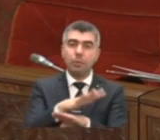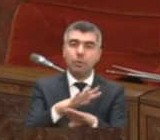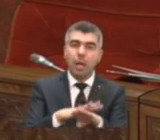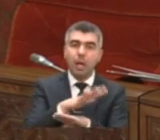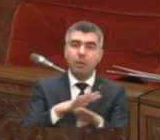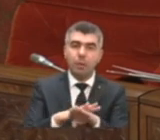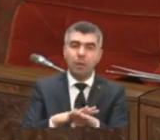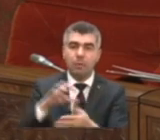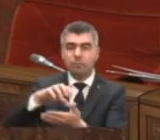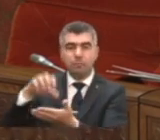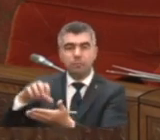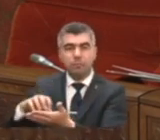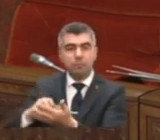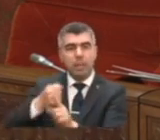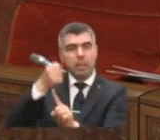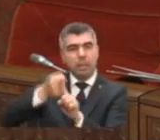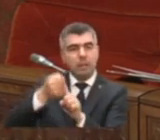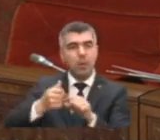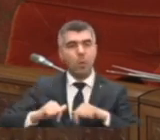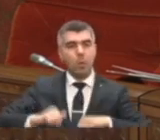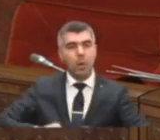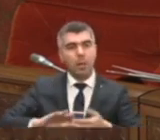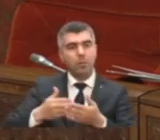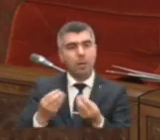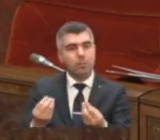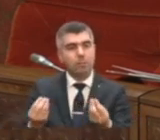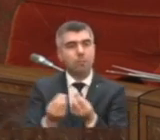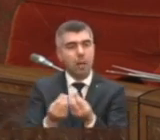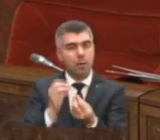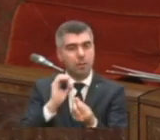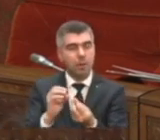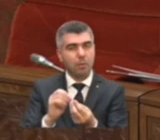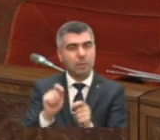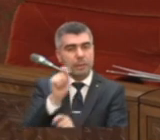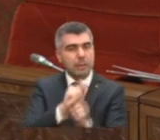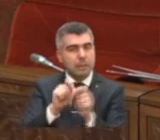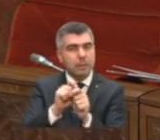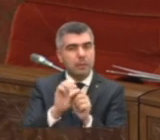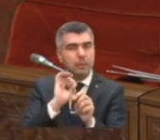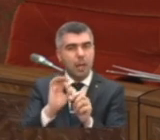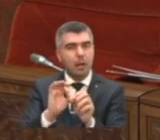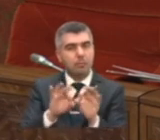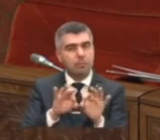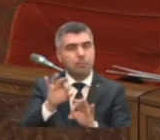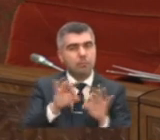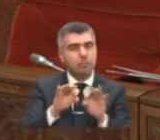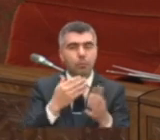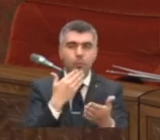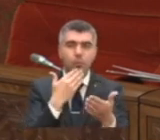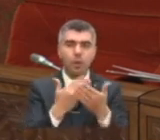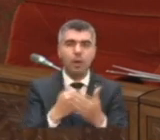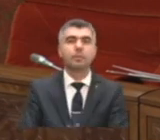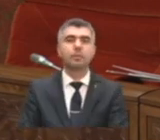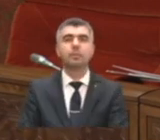الخاصه بالنقل، وتعمل الوزاره مع مختلف القطاعات الوزاريه المعنيه على تحديث الاليات والتدابير الكفيله بذلك. وشكرا.